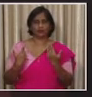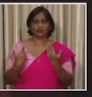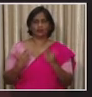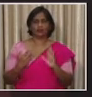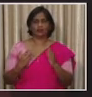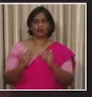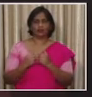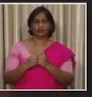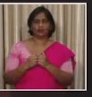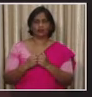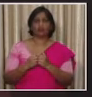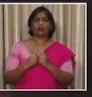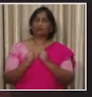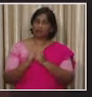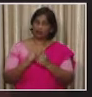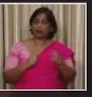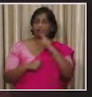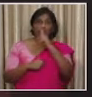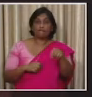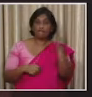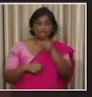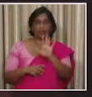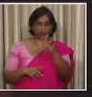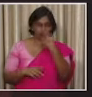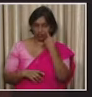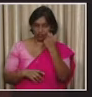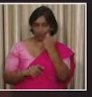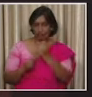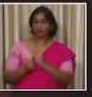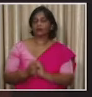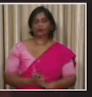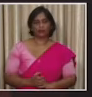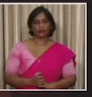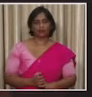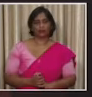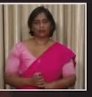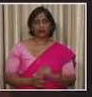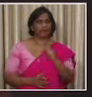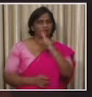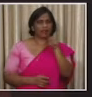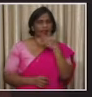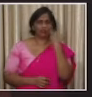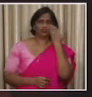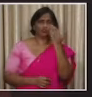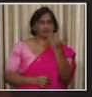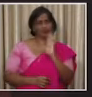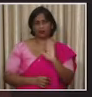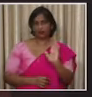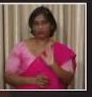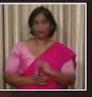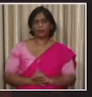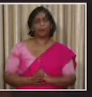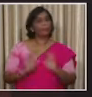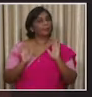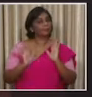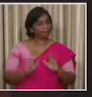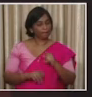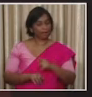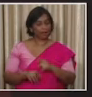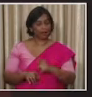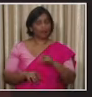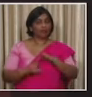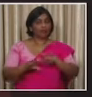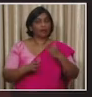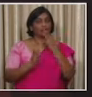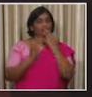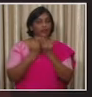සමාවෙන්න, ක්‍රියාත්මක කිරීම වරදක් නැහැ. සමාවෙන්න, ඒක වරදක් මන් දකින්නේ නැහැ. හැබැයි ඇයි සක්වල